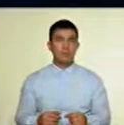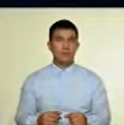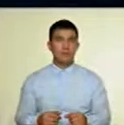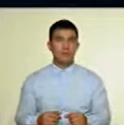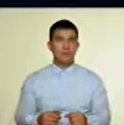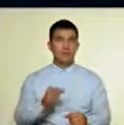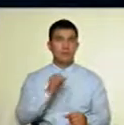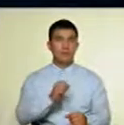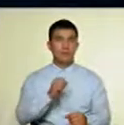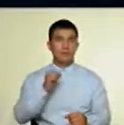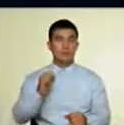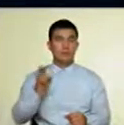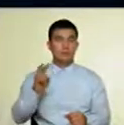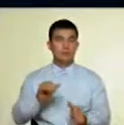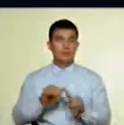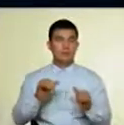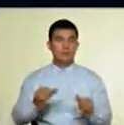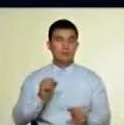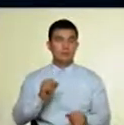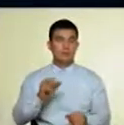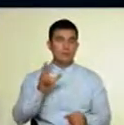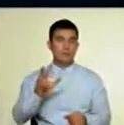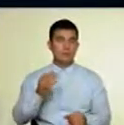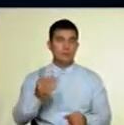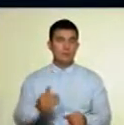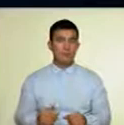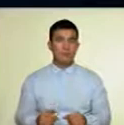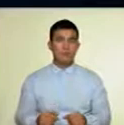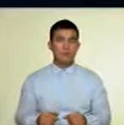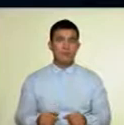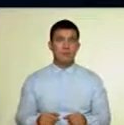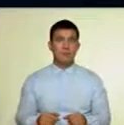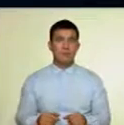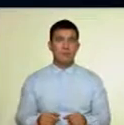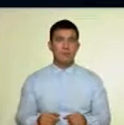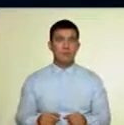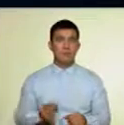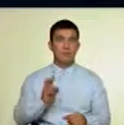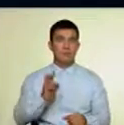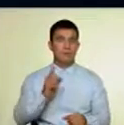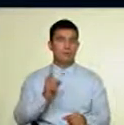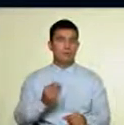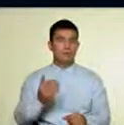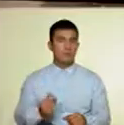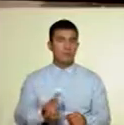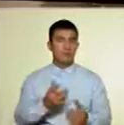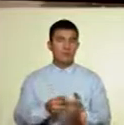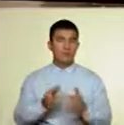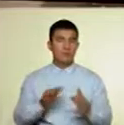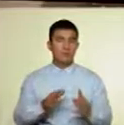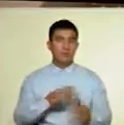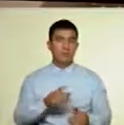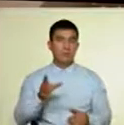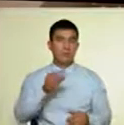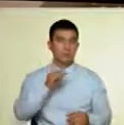a ni a kvadratga ko'paytirsak, a ning kubi va b ning o'zi. Shu o'rinda eslab